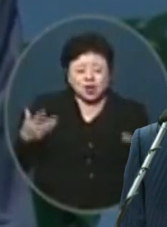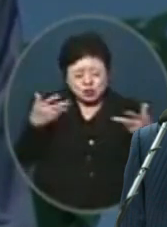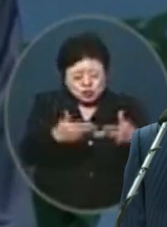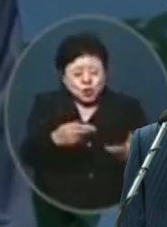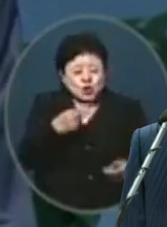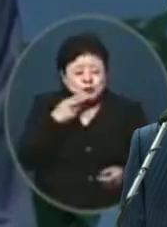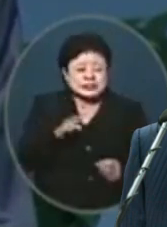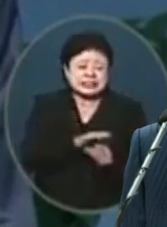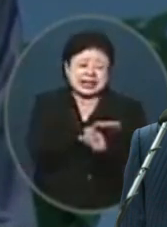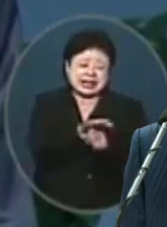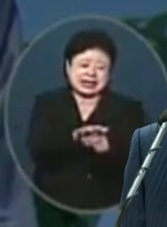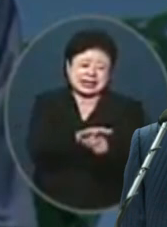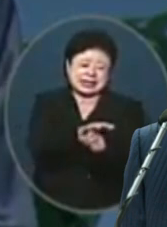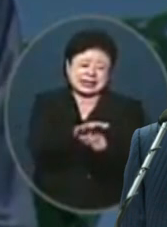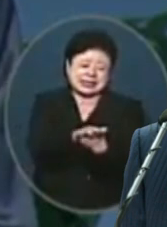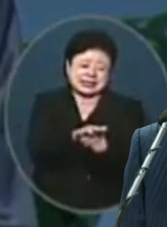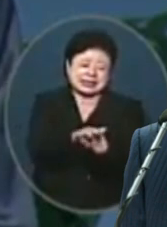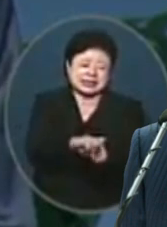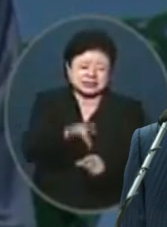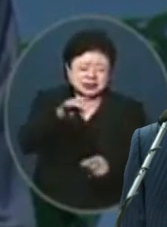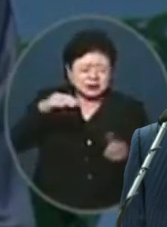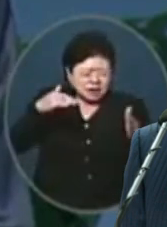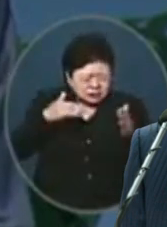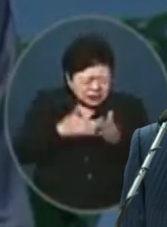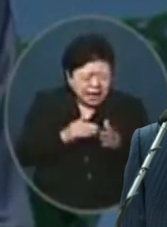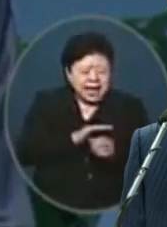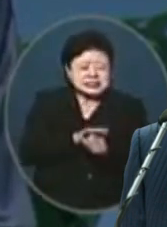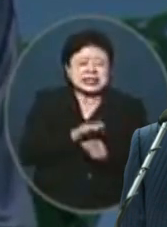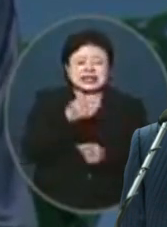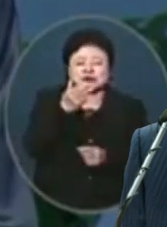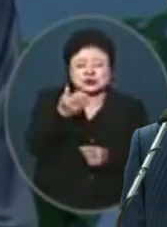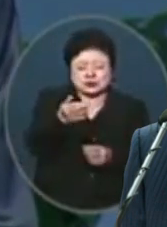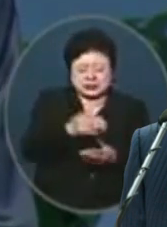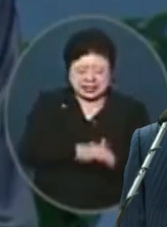무조건하고 처음부터 끝까지 사랑하신 것입니다.